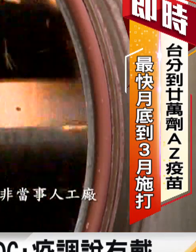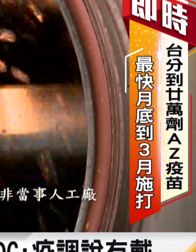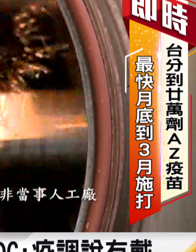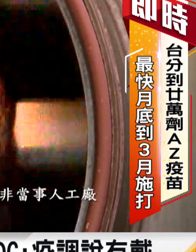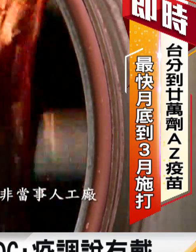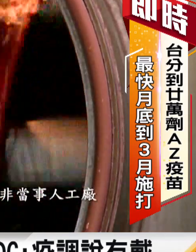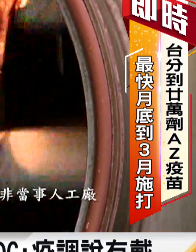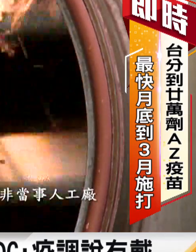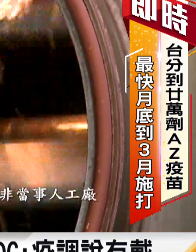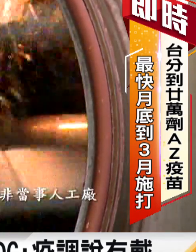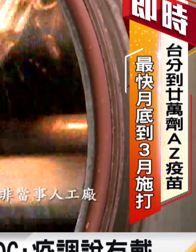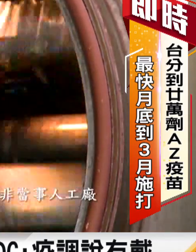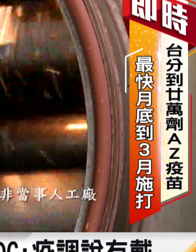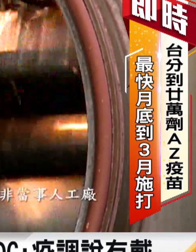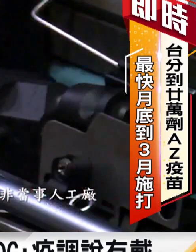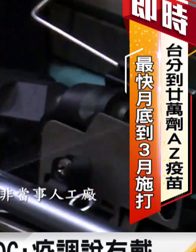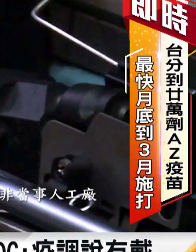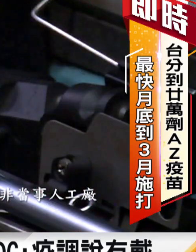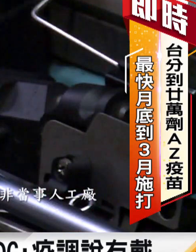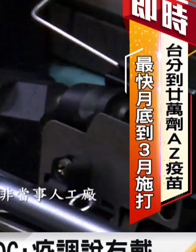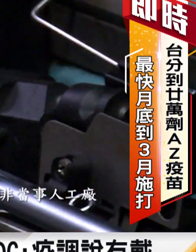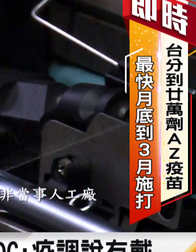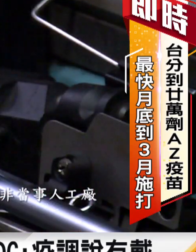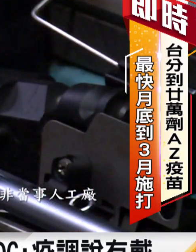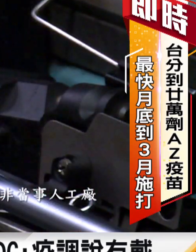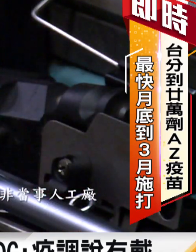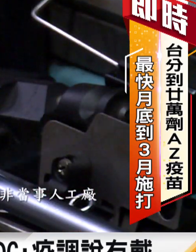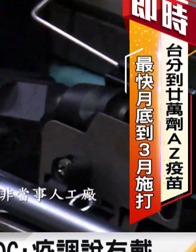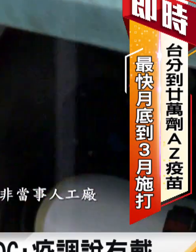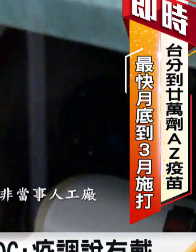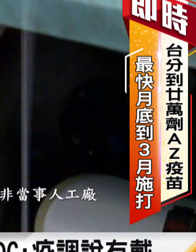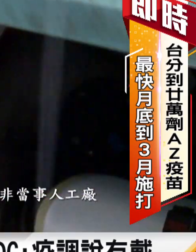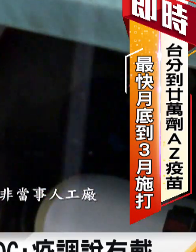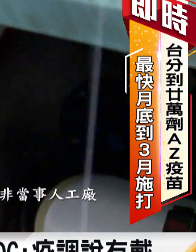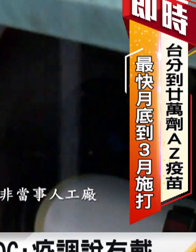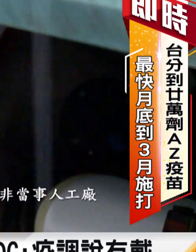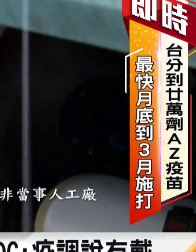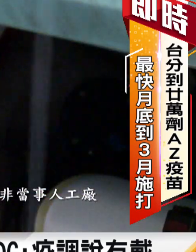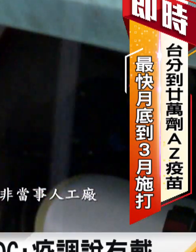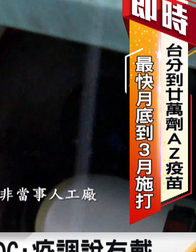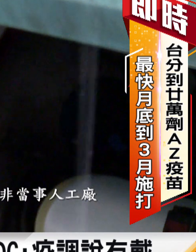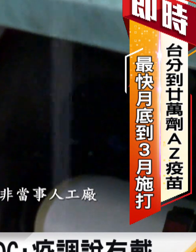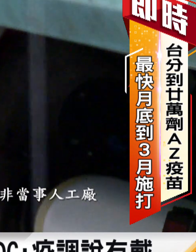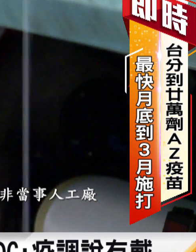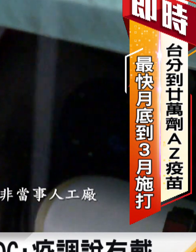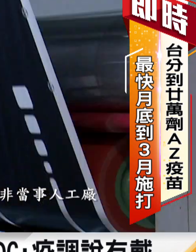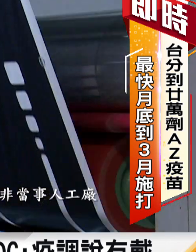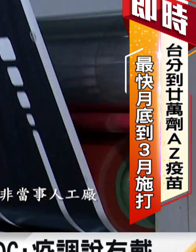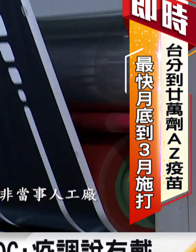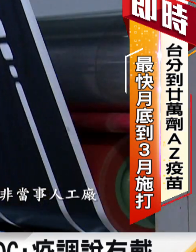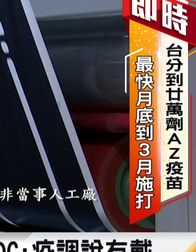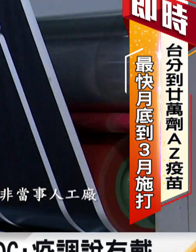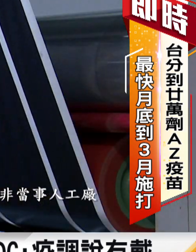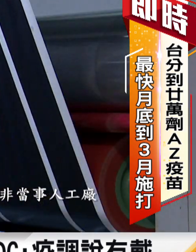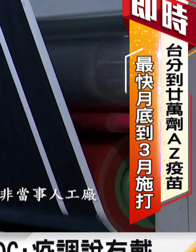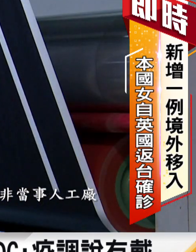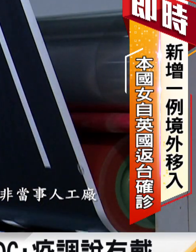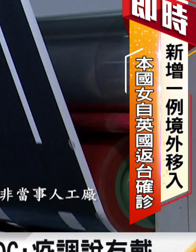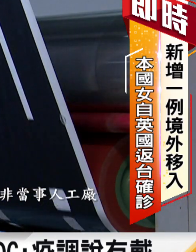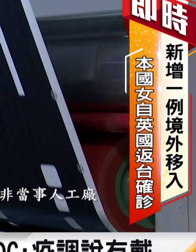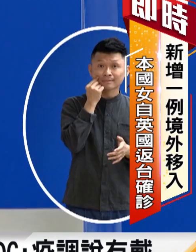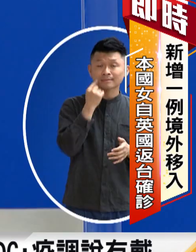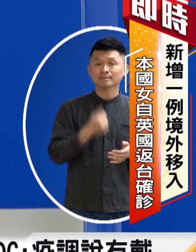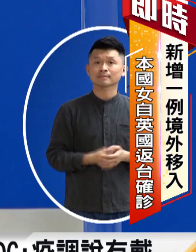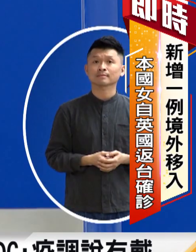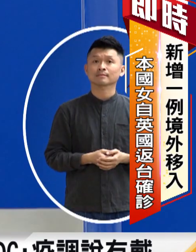调字数不实，隔离期满后到公司上班没戴口罩，足迹甚至走遍全工厂，引发员工恐慌爆